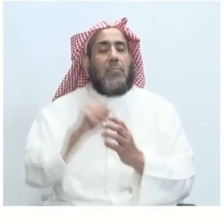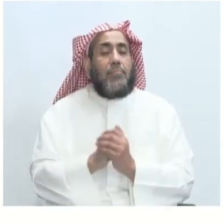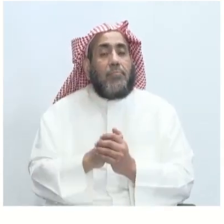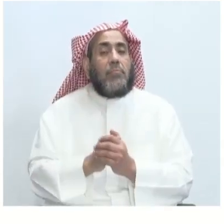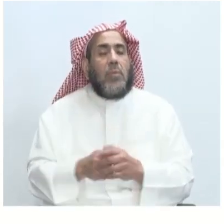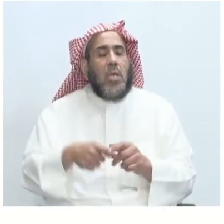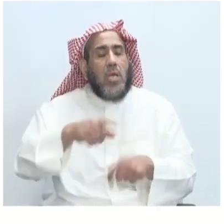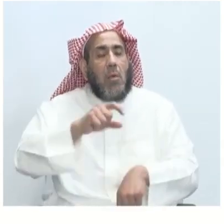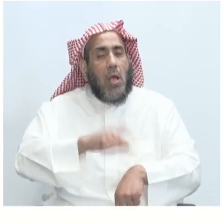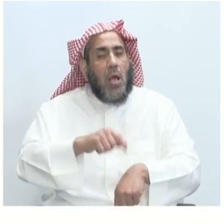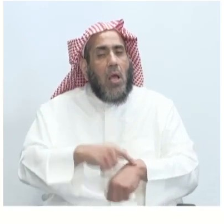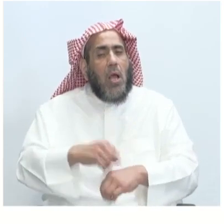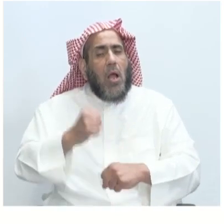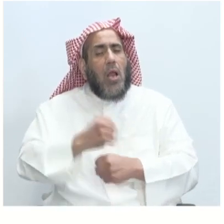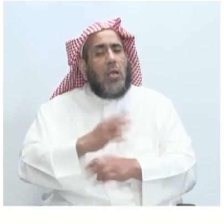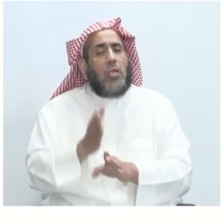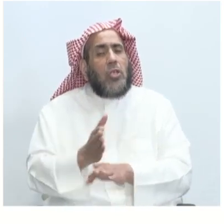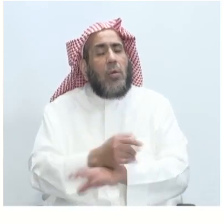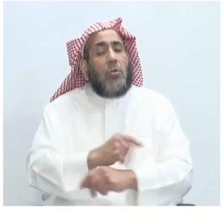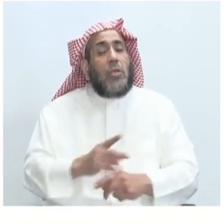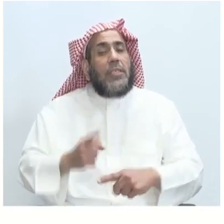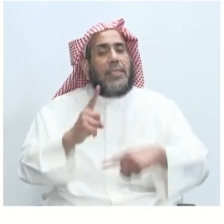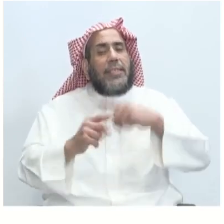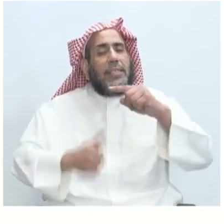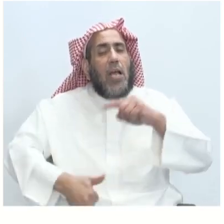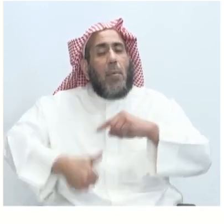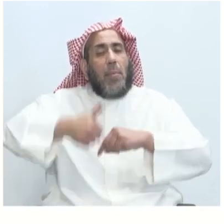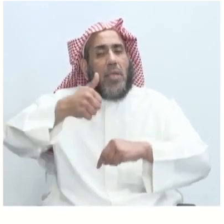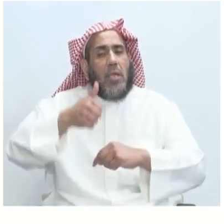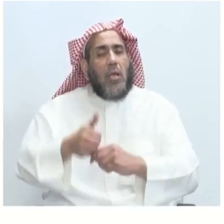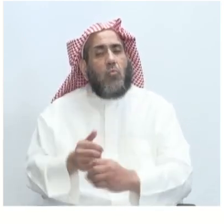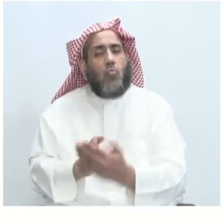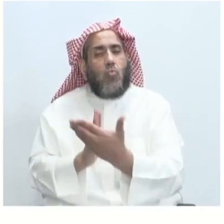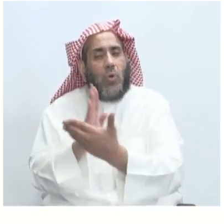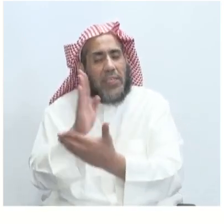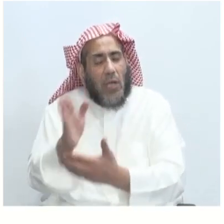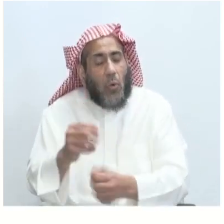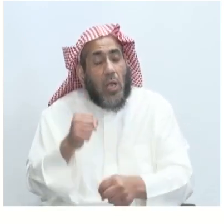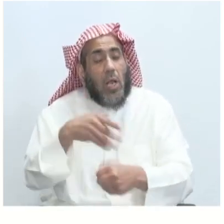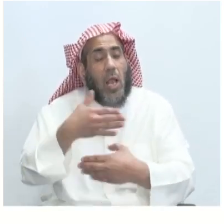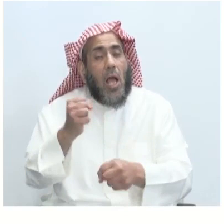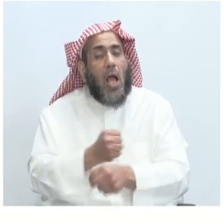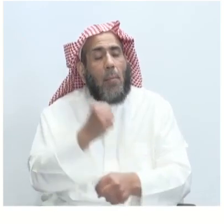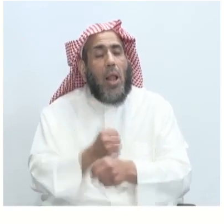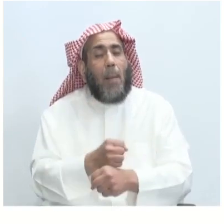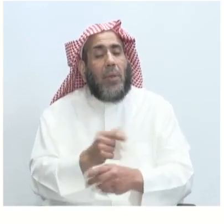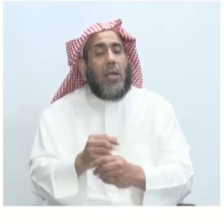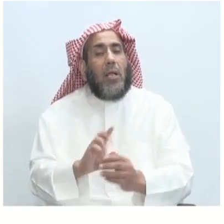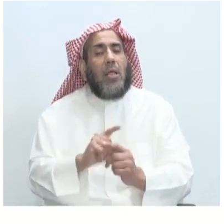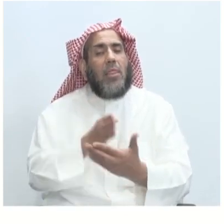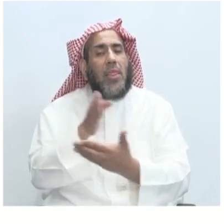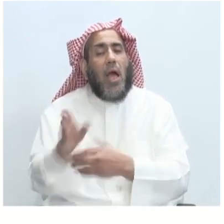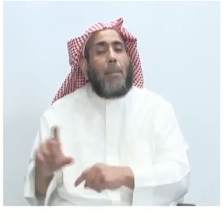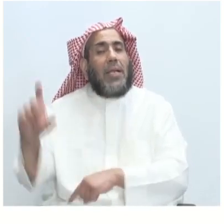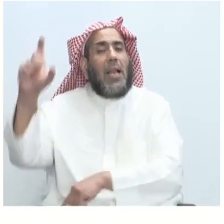حينما كان السلوك سلوكا ايجابيا وجهه الى عمل ممتازين من خلال الذهاب الى